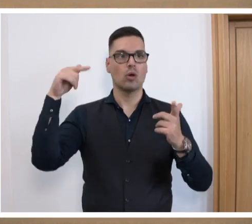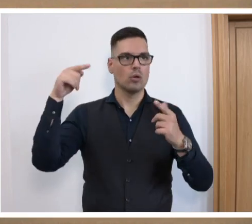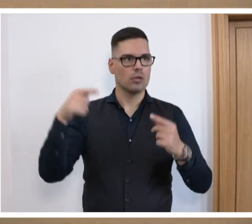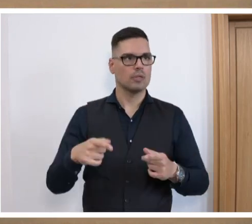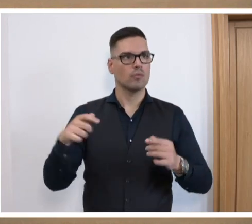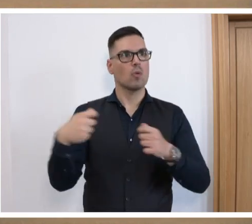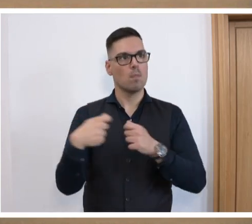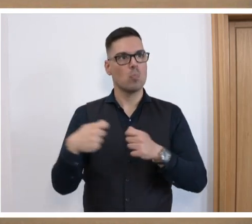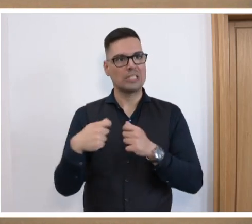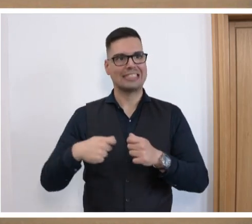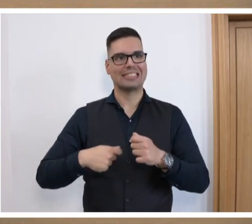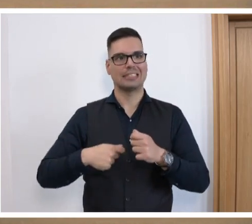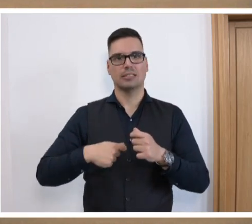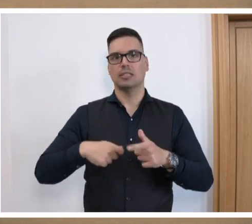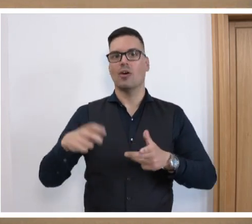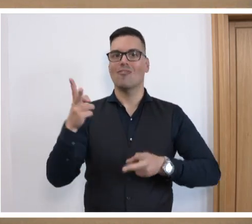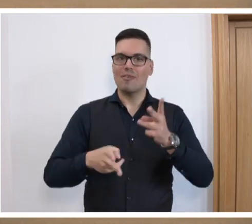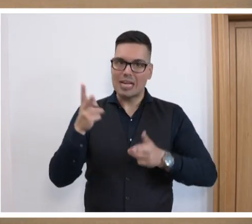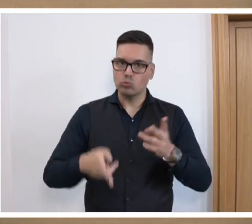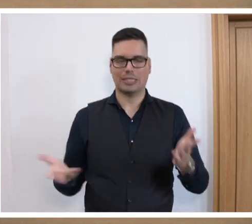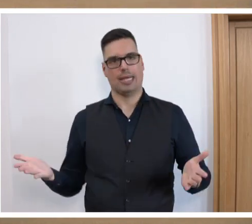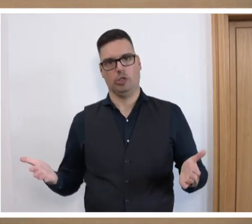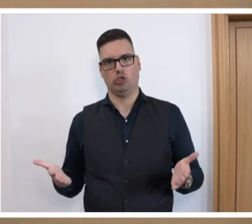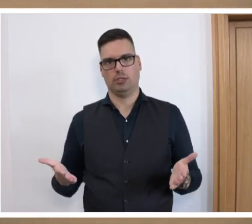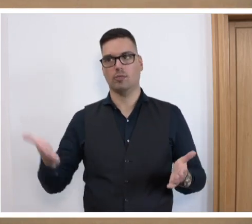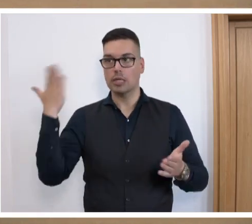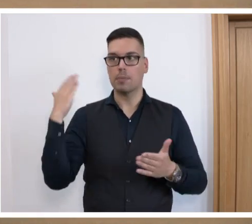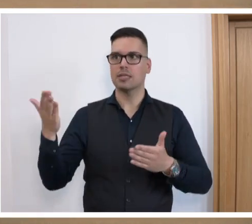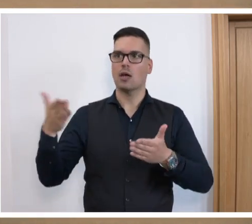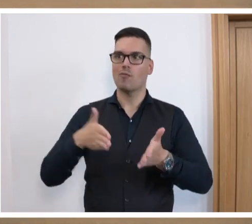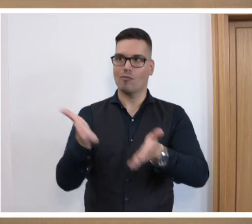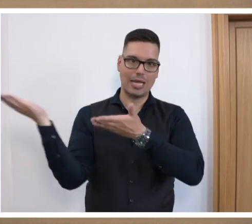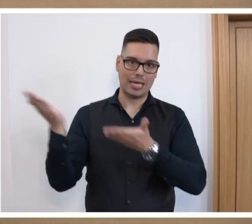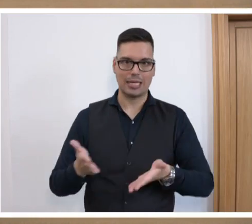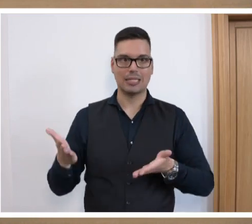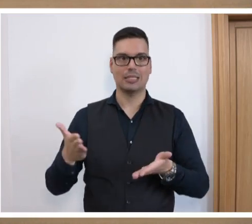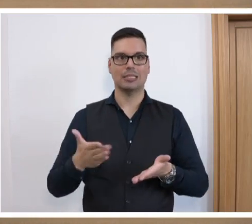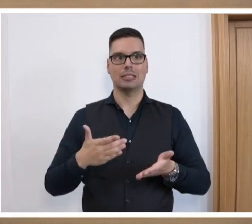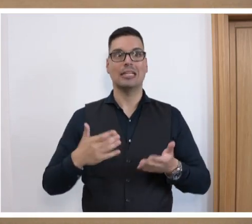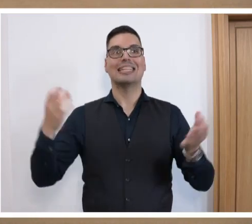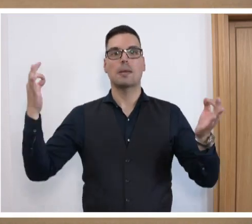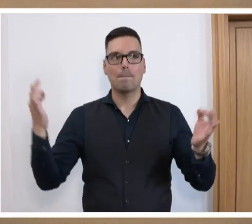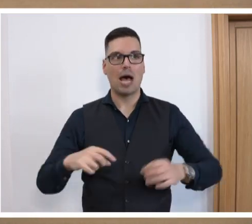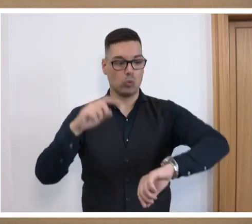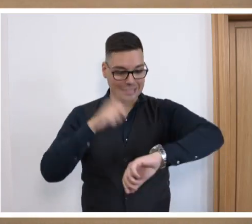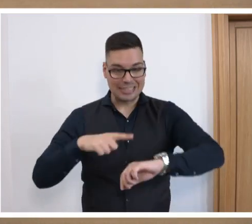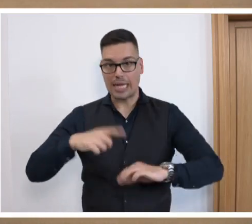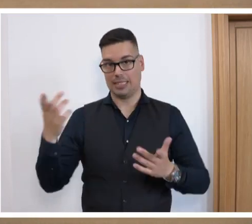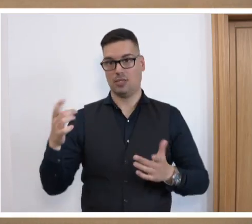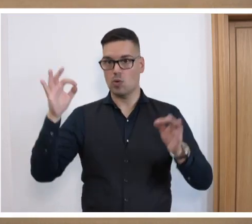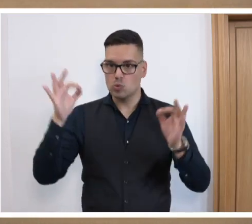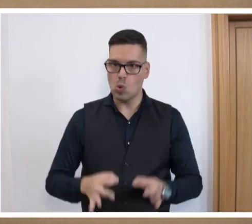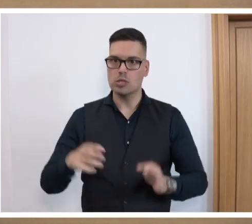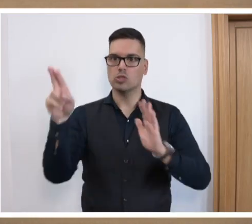vom Bundesverfassungsgericht uns mit auf den Weg gegeben wurde, dass es Zeit braucht für solch intensive und